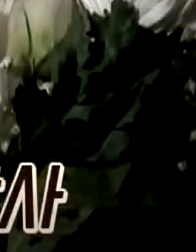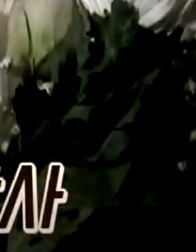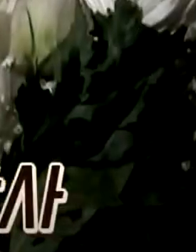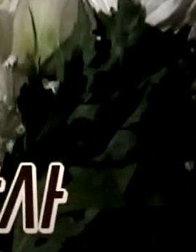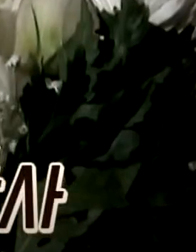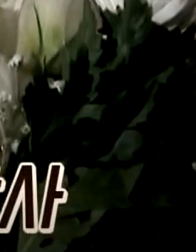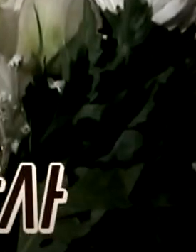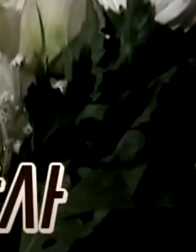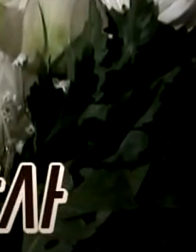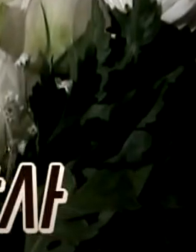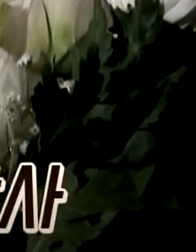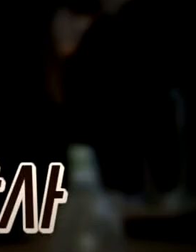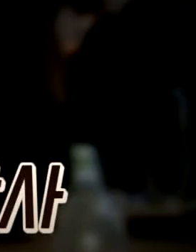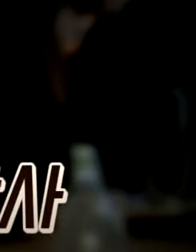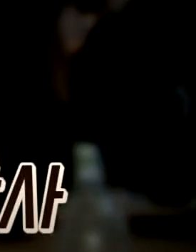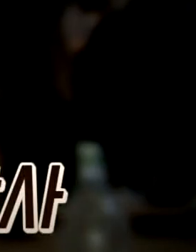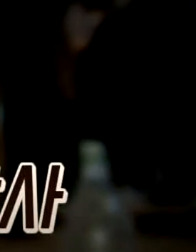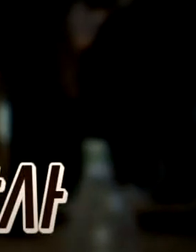오겠습니다